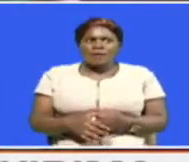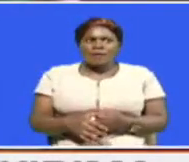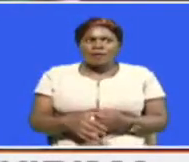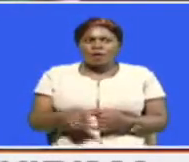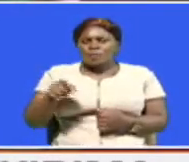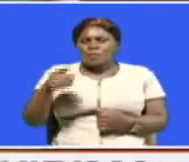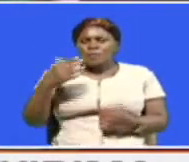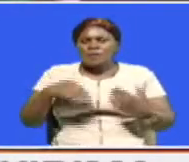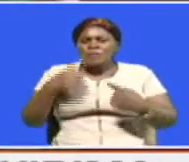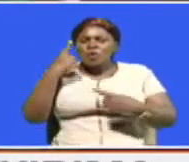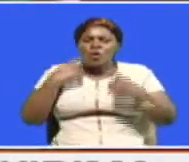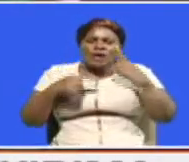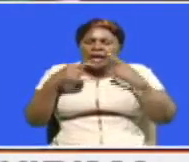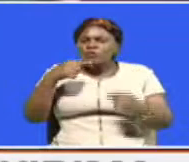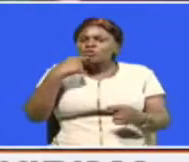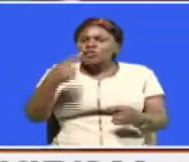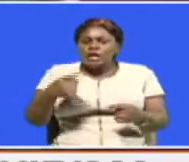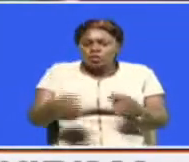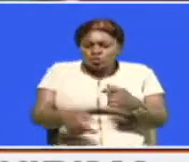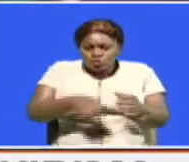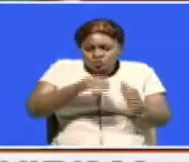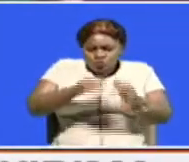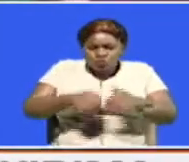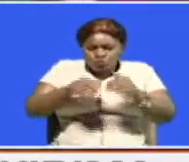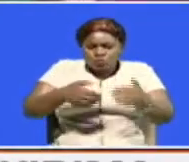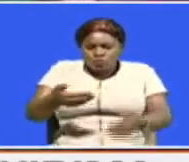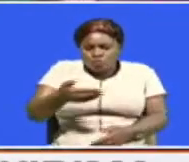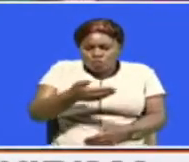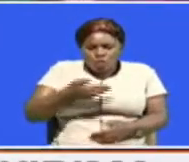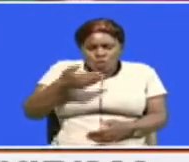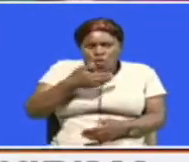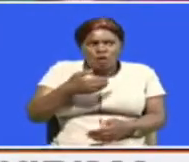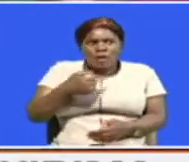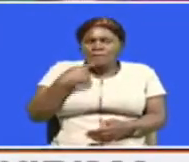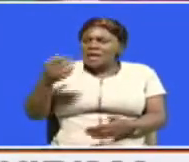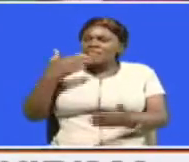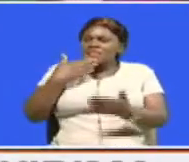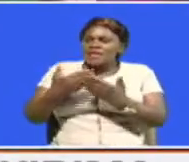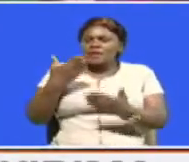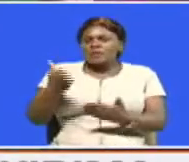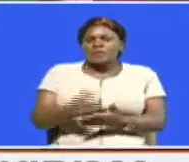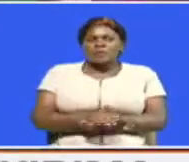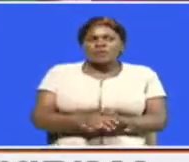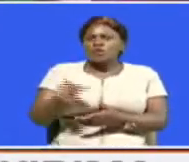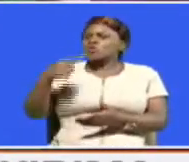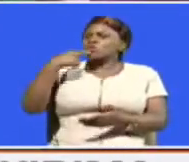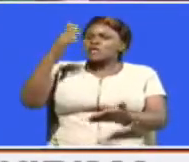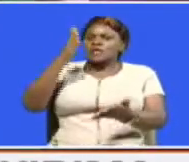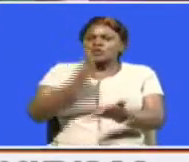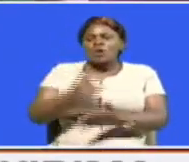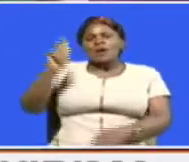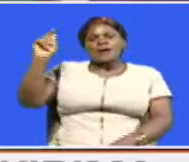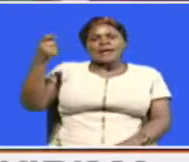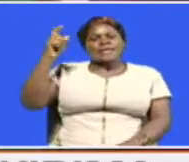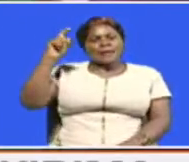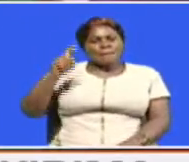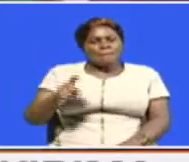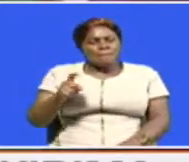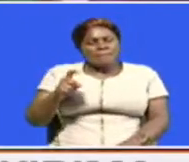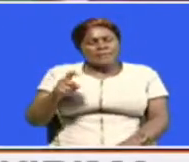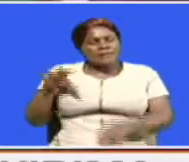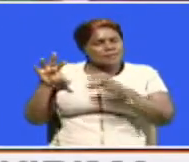na wewe unasema mchimbe visima yenu. Rigiji hapo lazima nikushukuru sana. Because you say the truth, Kenyans are